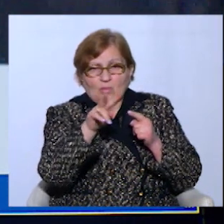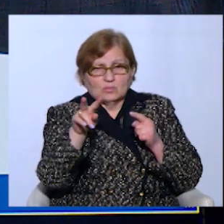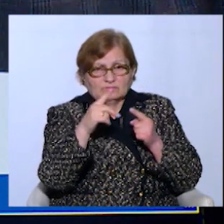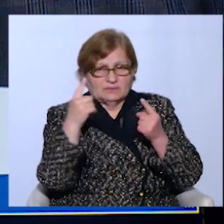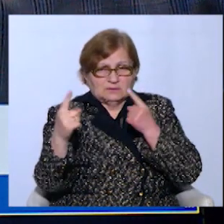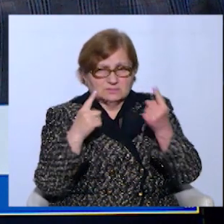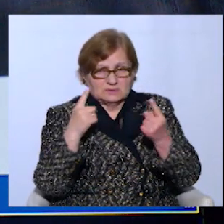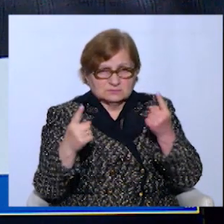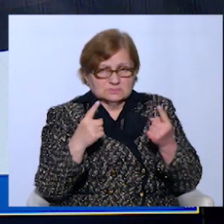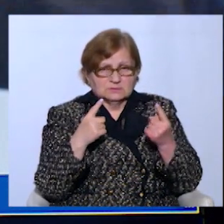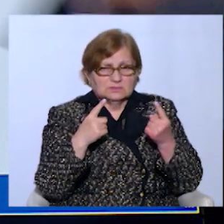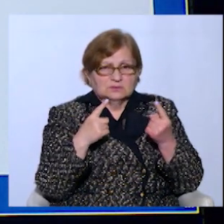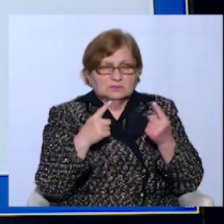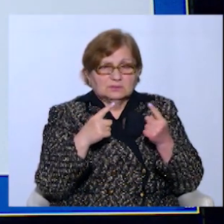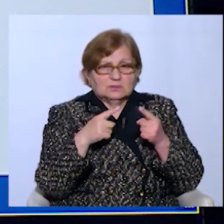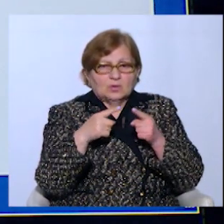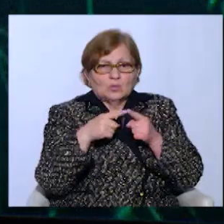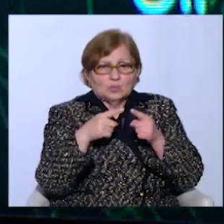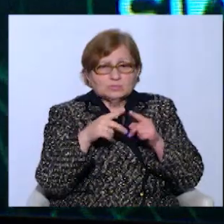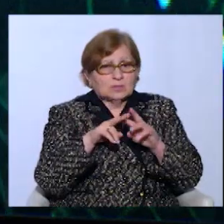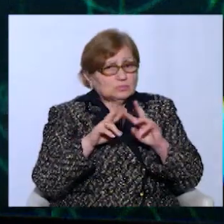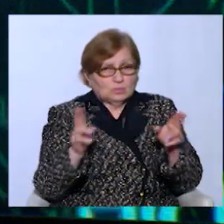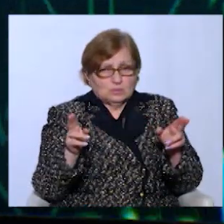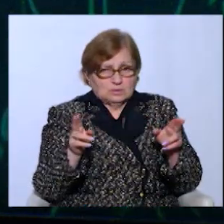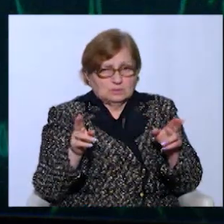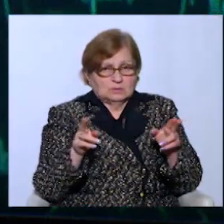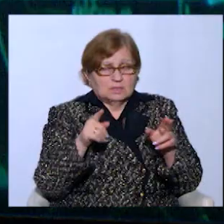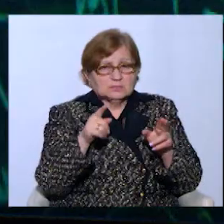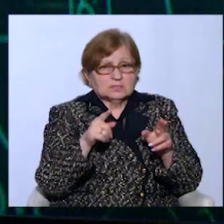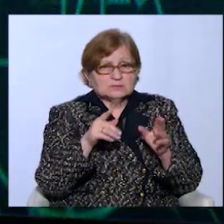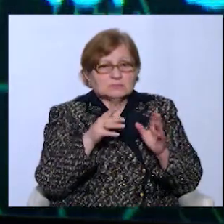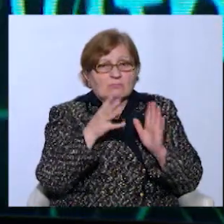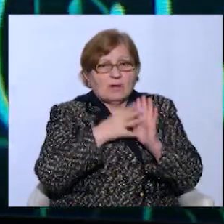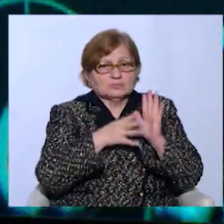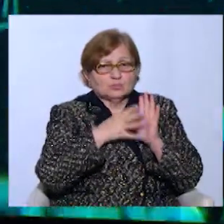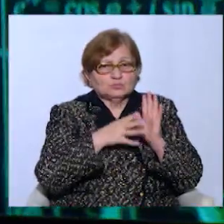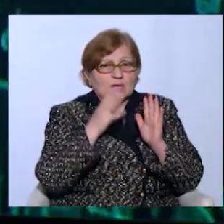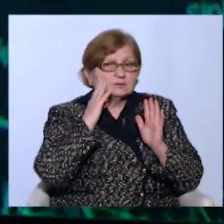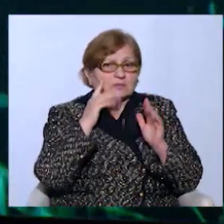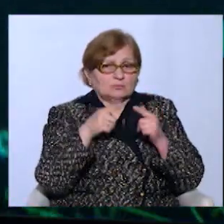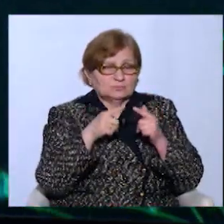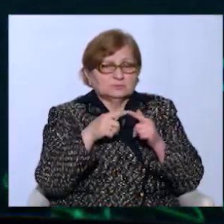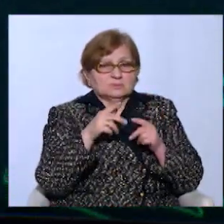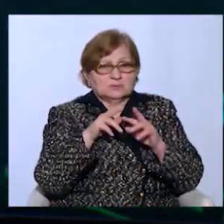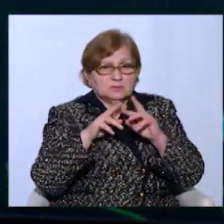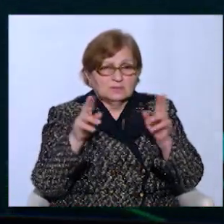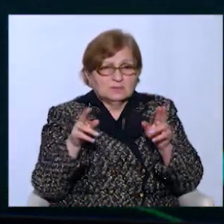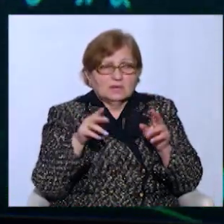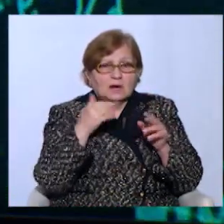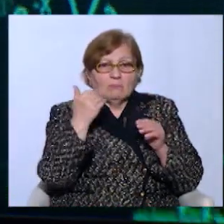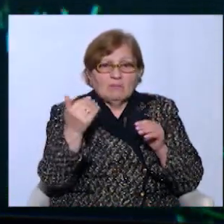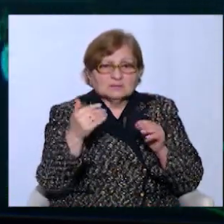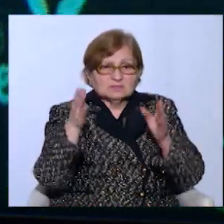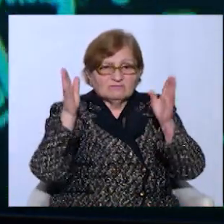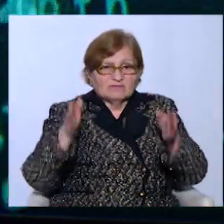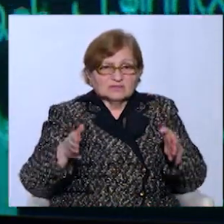შემთხვევაში ჰიპოტენუზა არის 1 და მახვილი კუთხე არის ტოლი. ეს არის მართკუთხა სამკუთხედის ტოლობის ერთ-ერთი თვისება. შესაბამისად, რადგან სამკუთხედებია ტოლია, ტოლია მათი